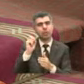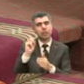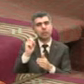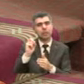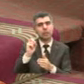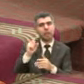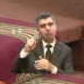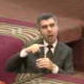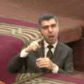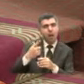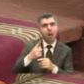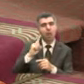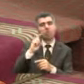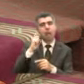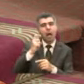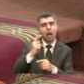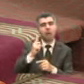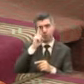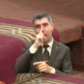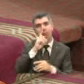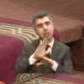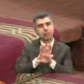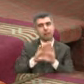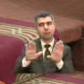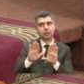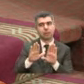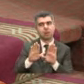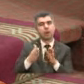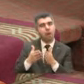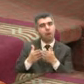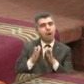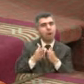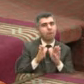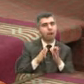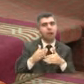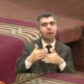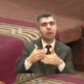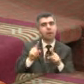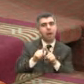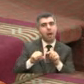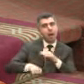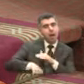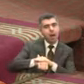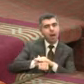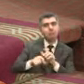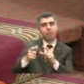حسب بعض الدراسات بان ستنتهي وستفتح الملاعب ابوابها في وجه